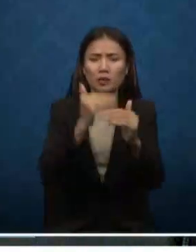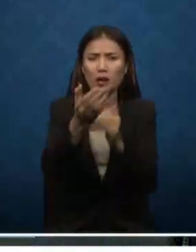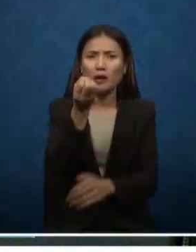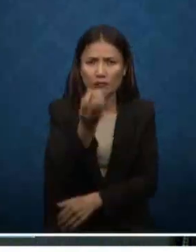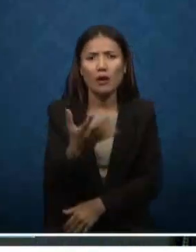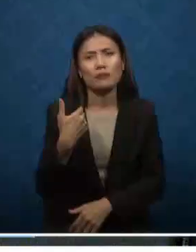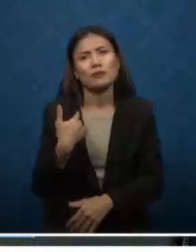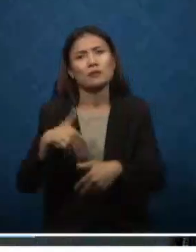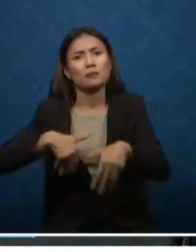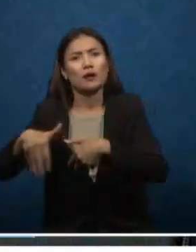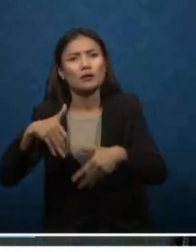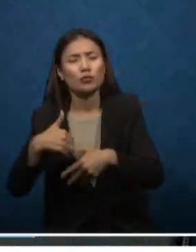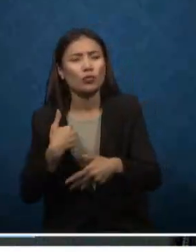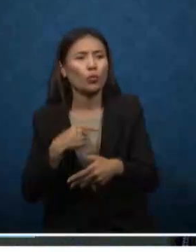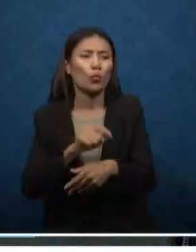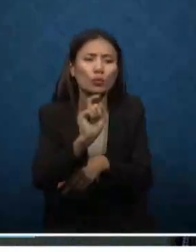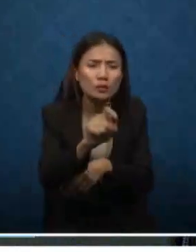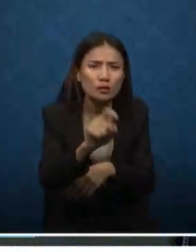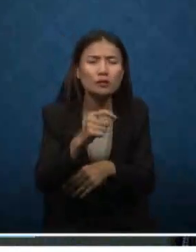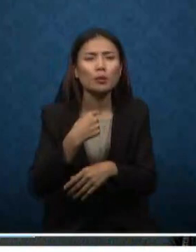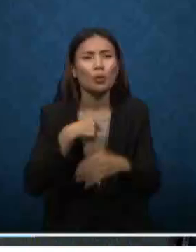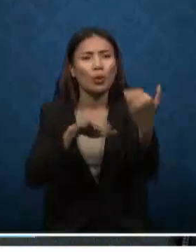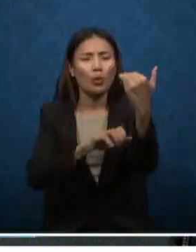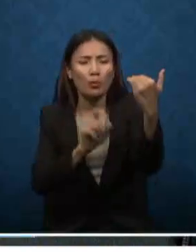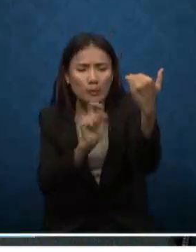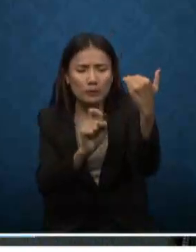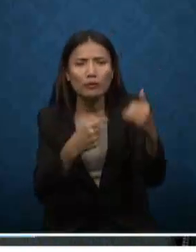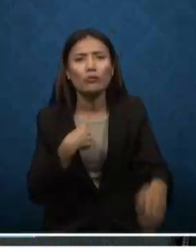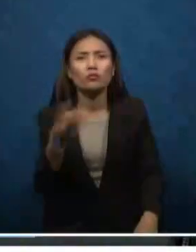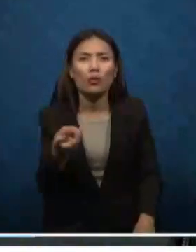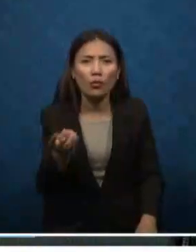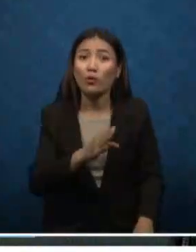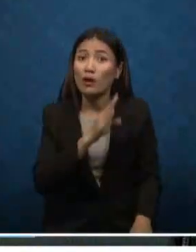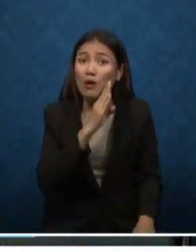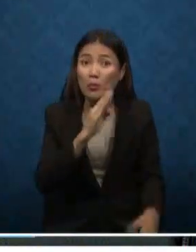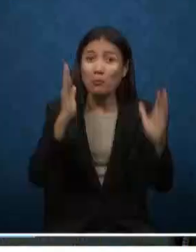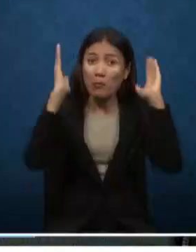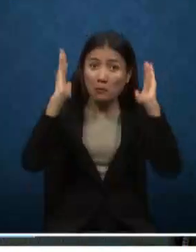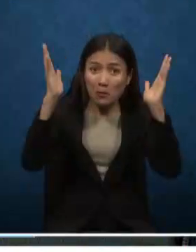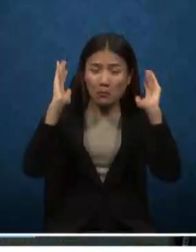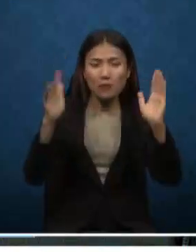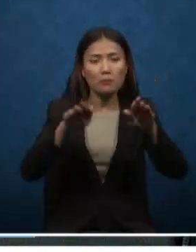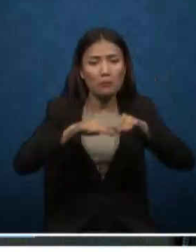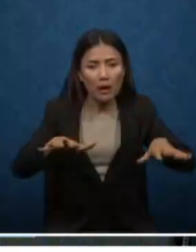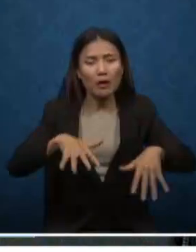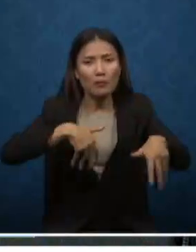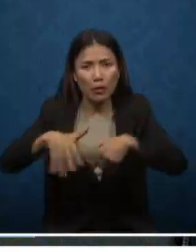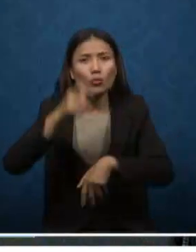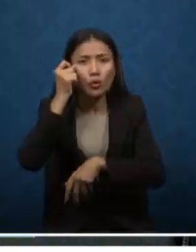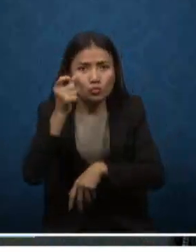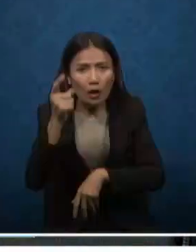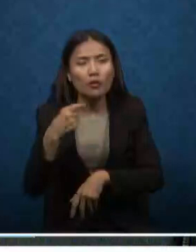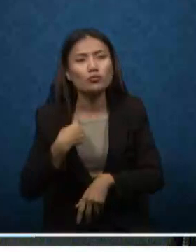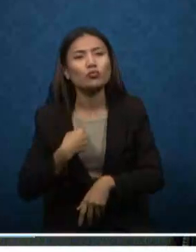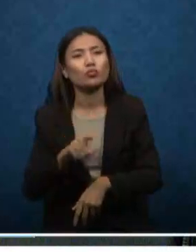ากมีการรณรงค์ระบบนี้มากขึ้นเนี่ยก็จะทำให้ระบบเนี่ยมีความคุ้มค่านะ